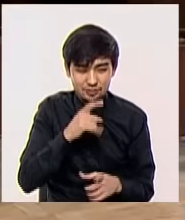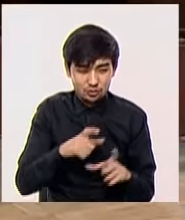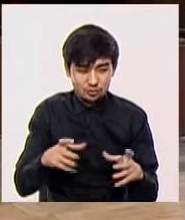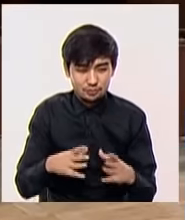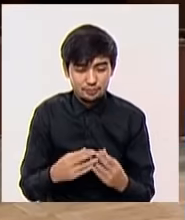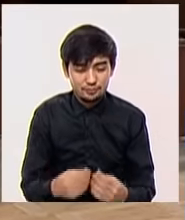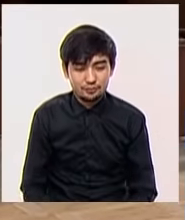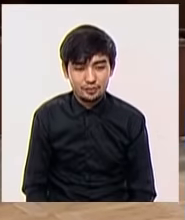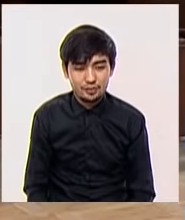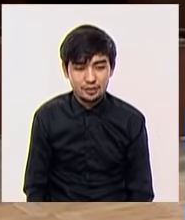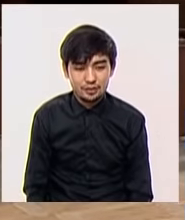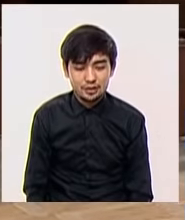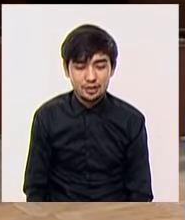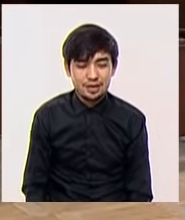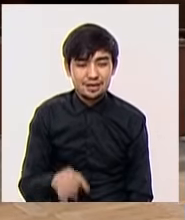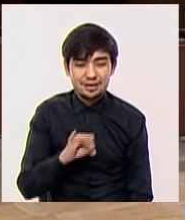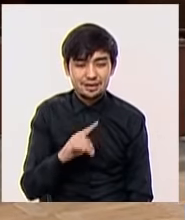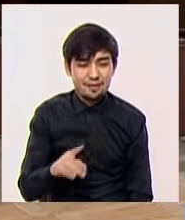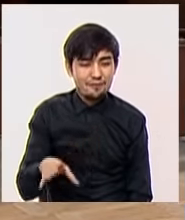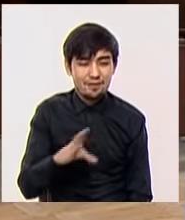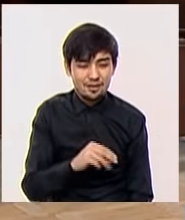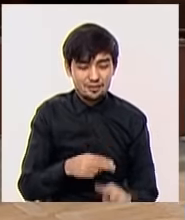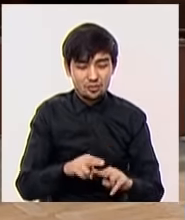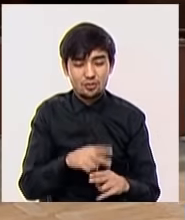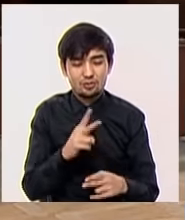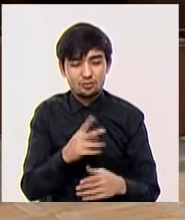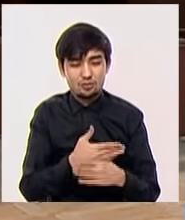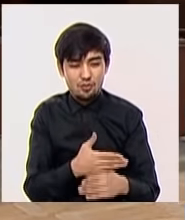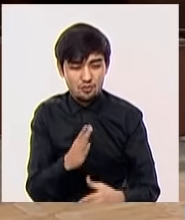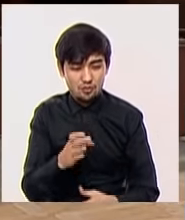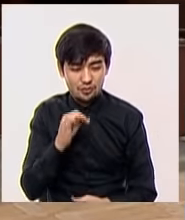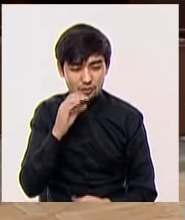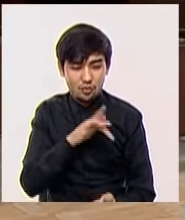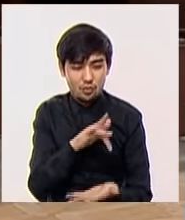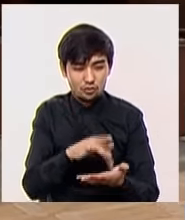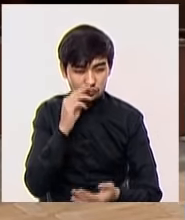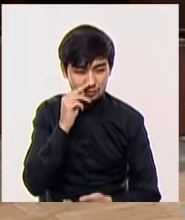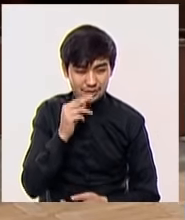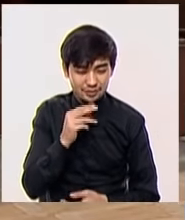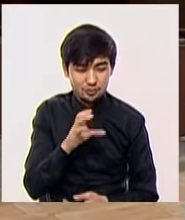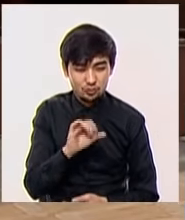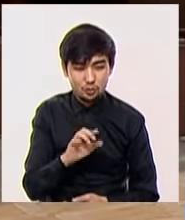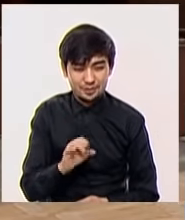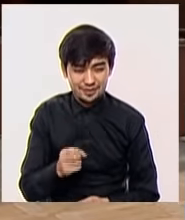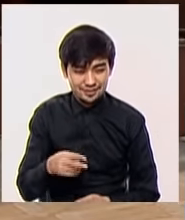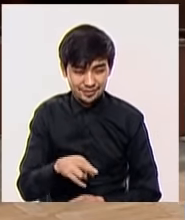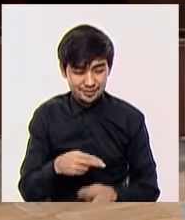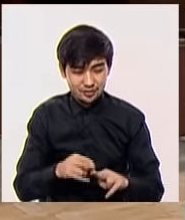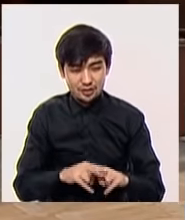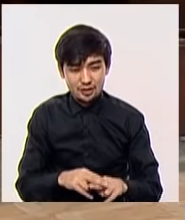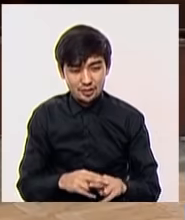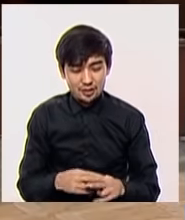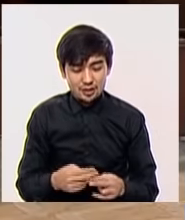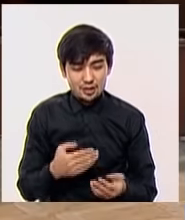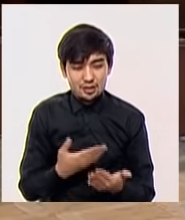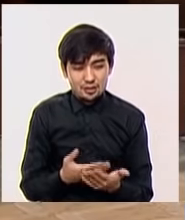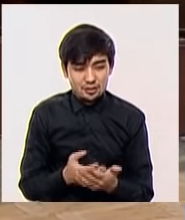из всех категории по субсидированию по города шымкент намечается выделить